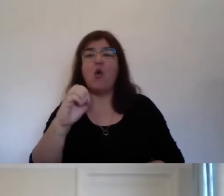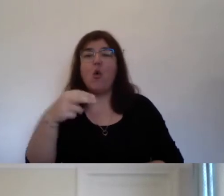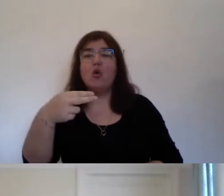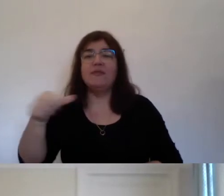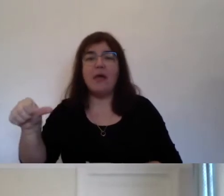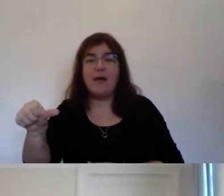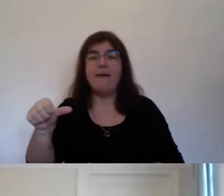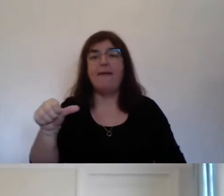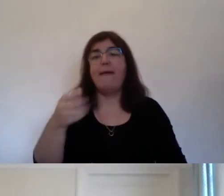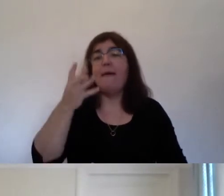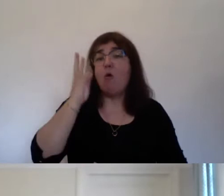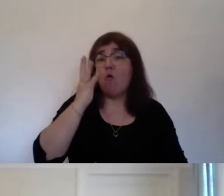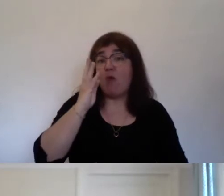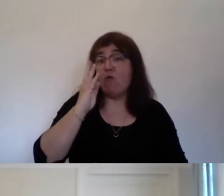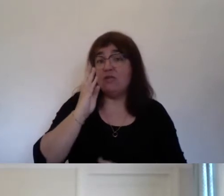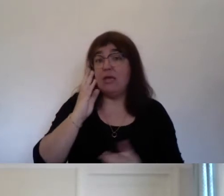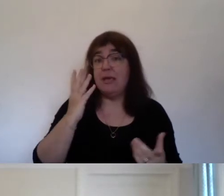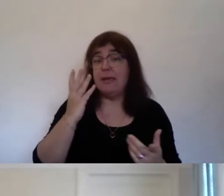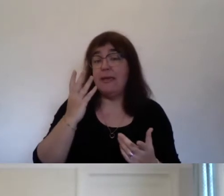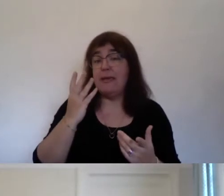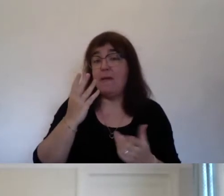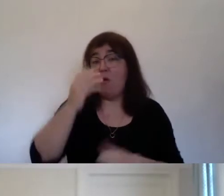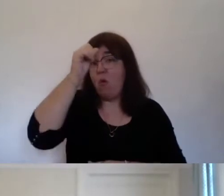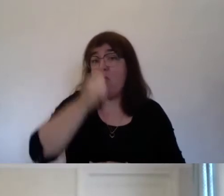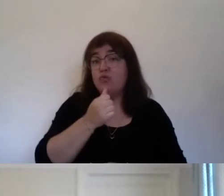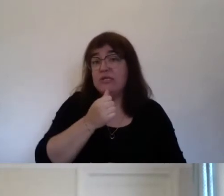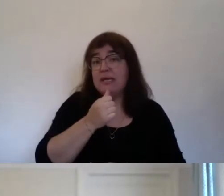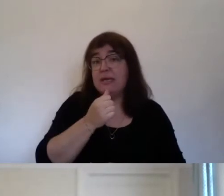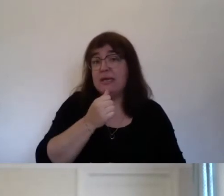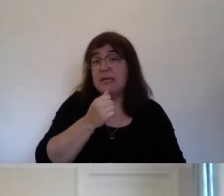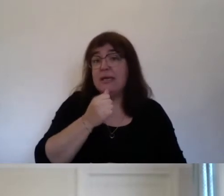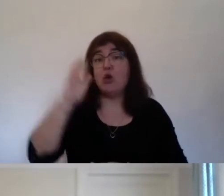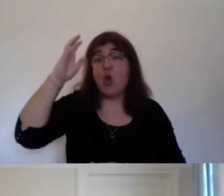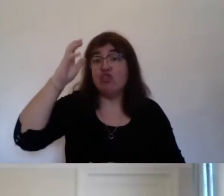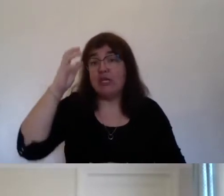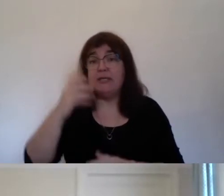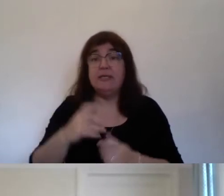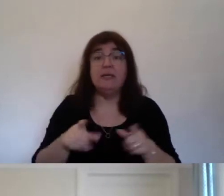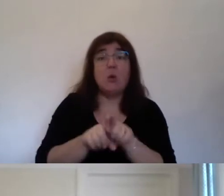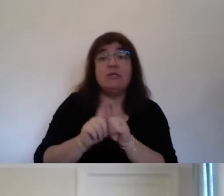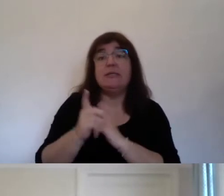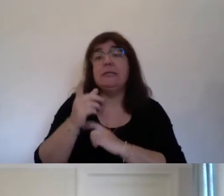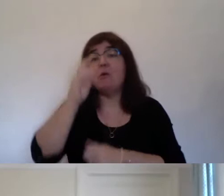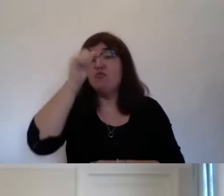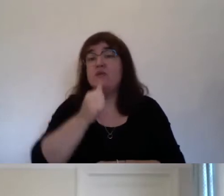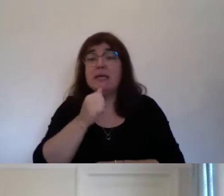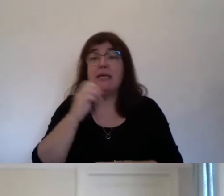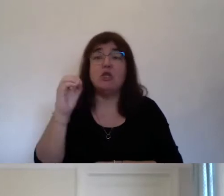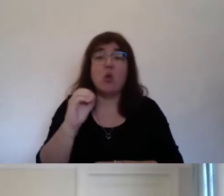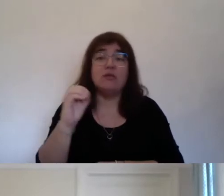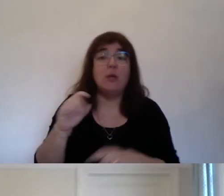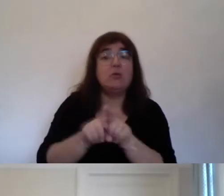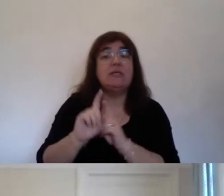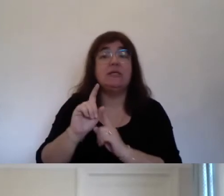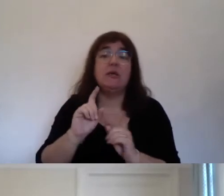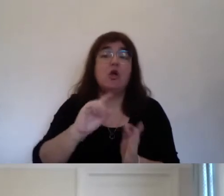Grand Palais, et particulièrement affecté au musée d'Orsay et de l'Orangerie et aux galeries nationales du Grand Palais.